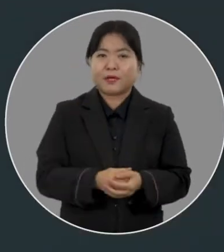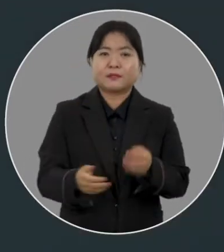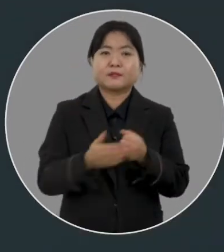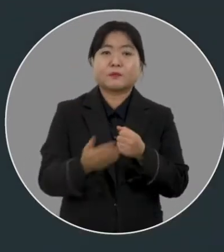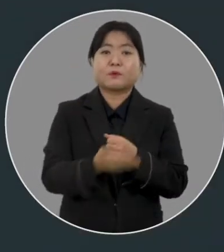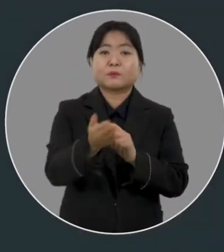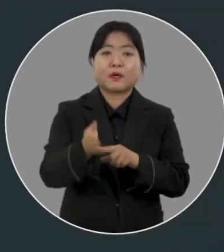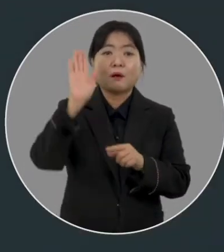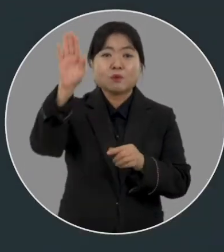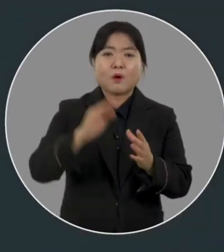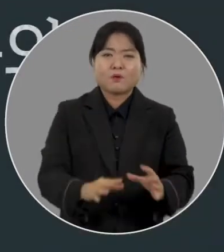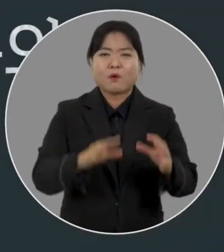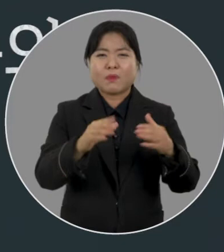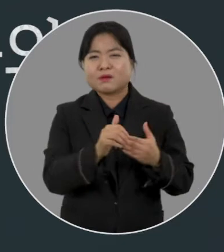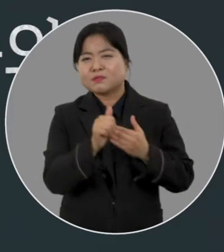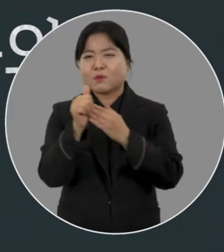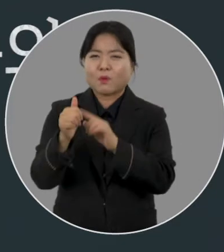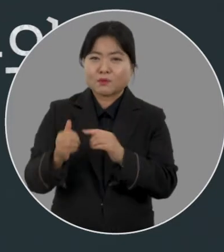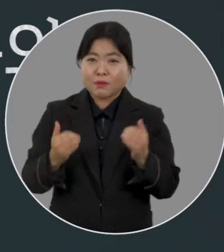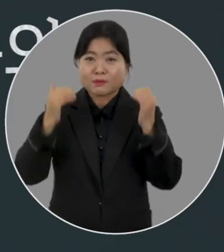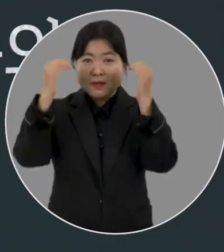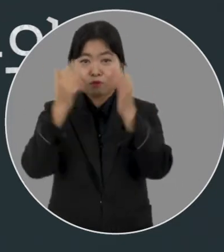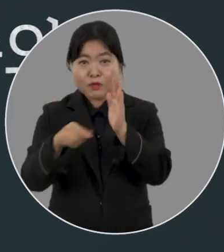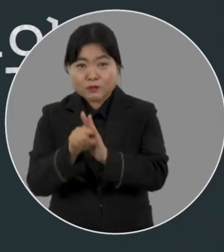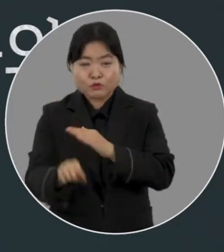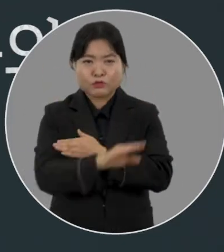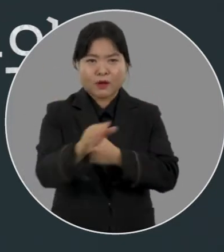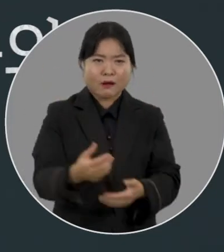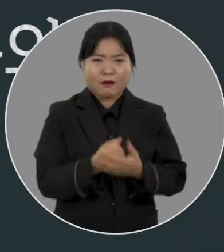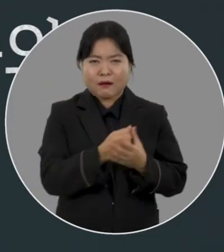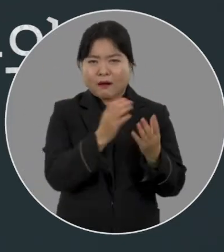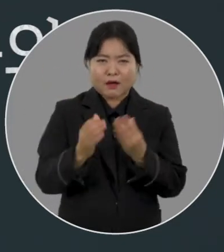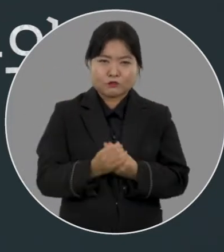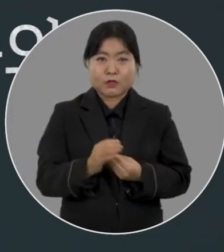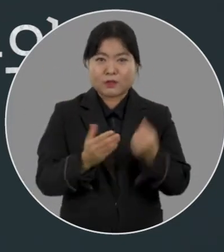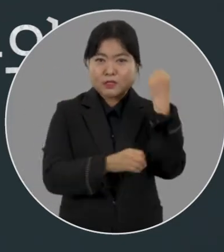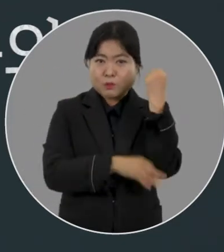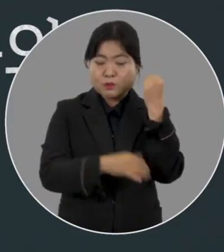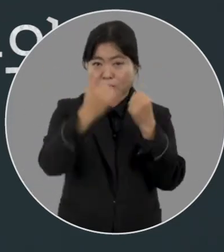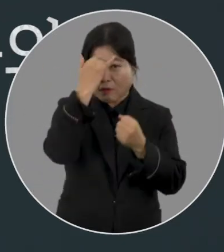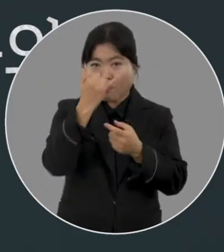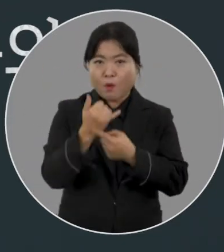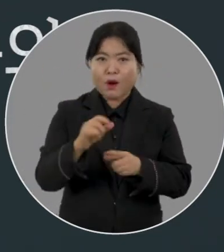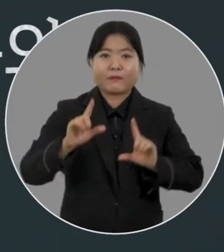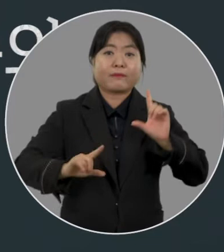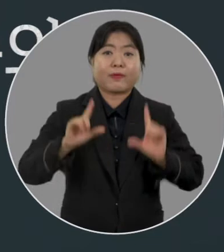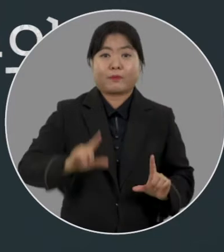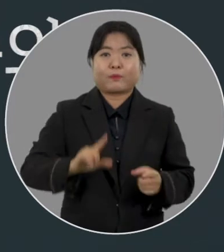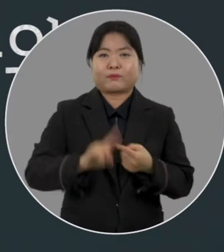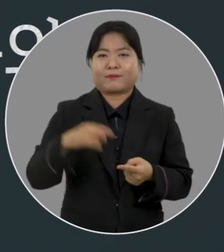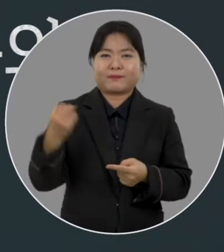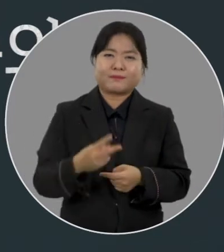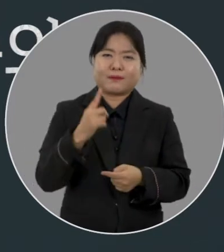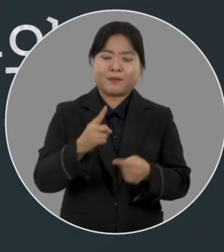여러분들이 앞으로 글로벌 리더로 성장하기 위해서는 우리가 갖춰야 될 기본적 덕목과 태도를